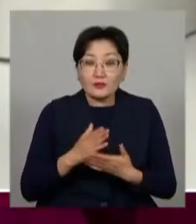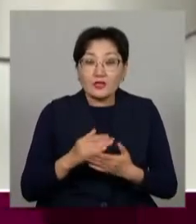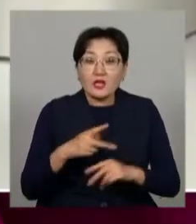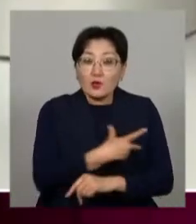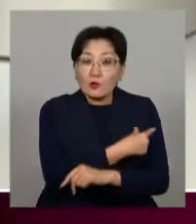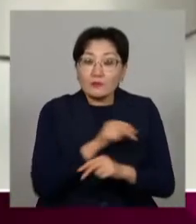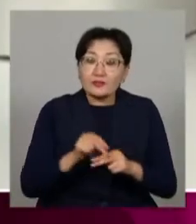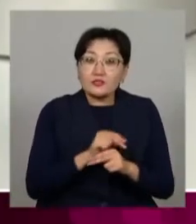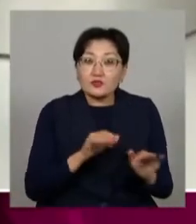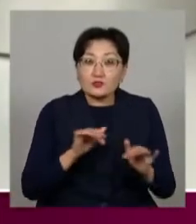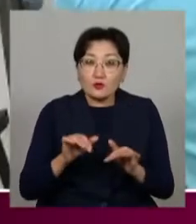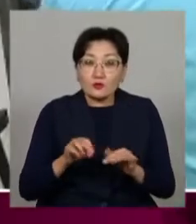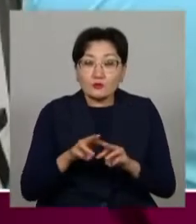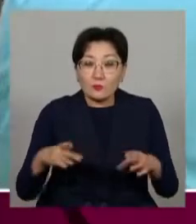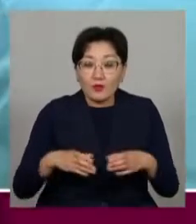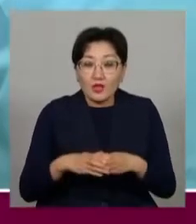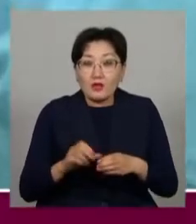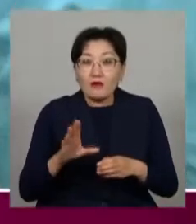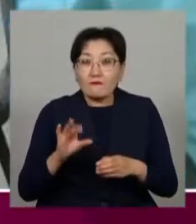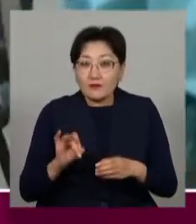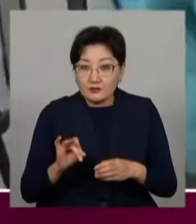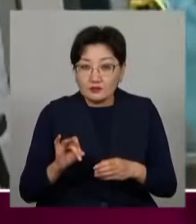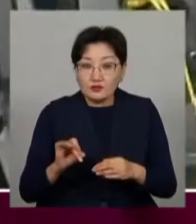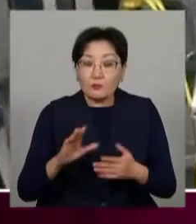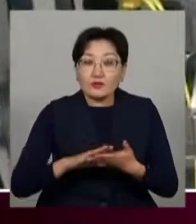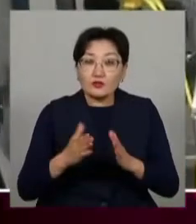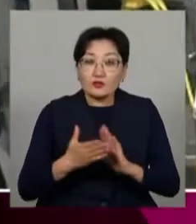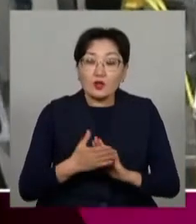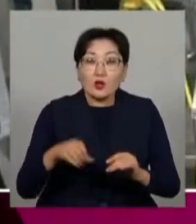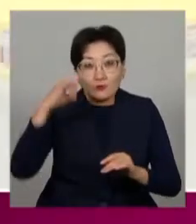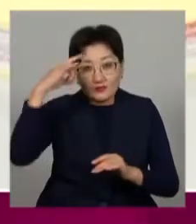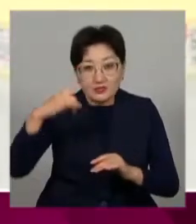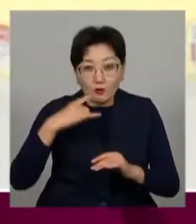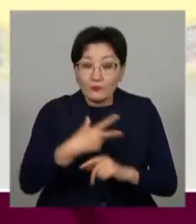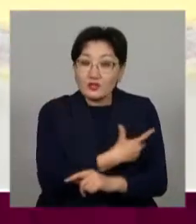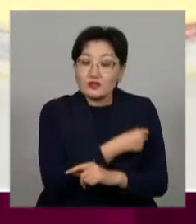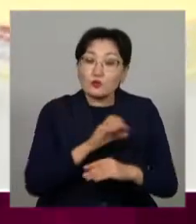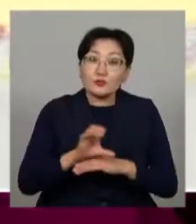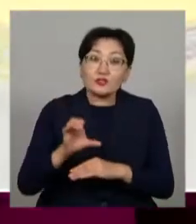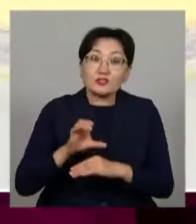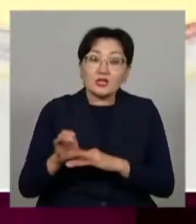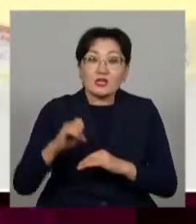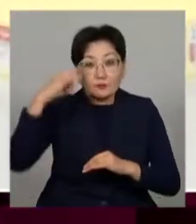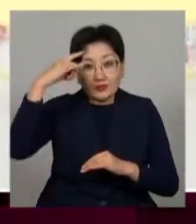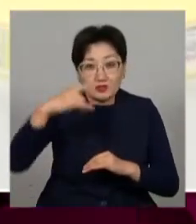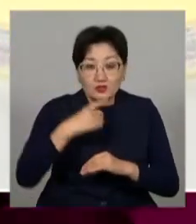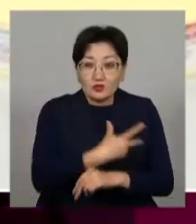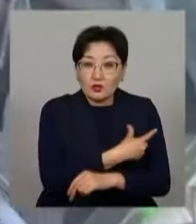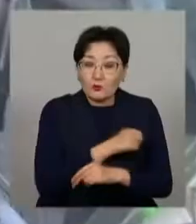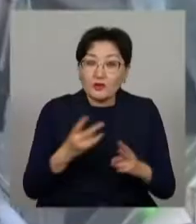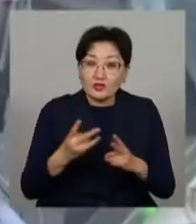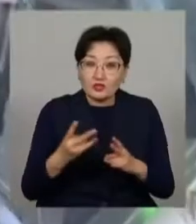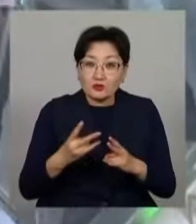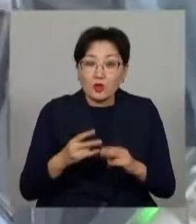екпе науқаны алдында үкімет Спутник V бойынша уағдаластық пен отандық вакцина өндірісі елдің екпеге